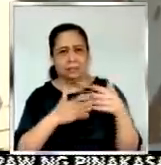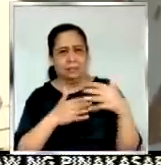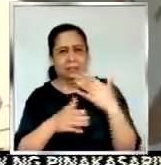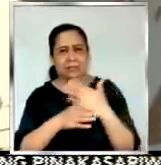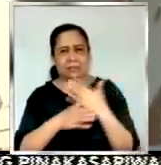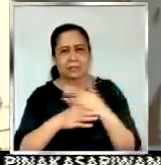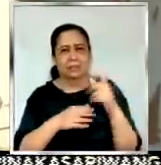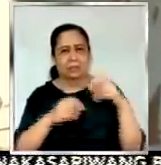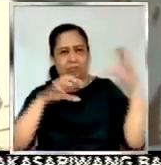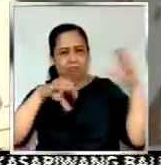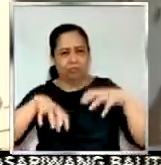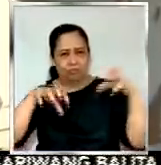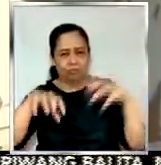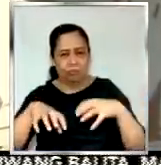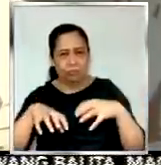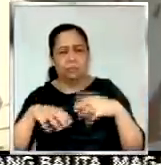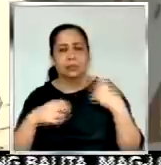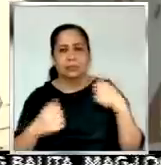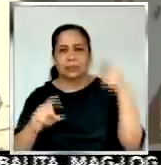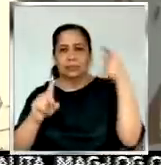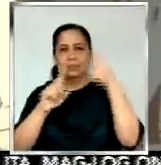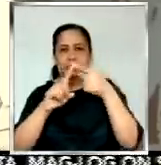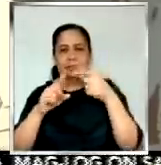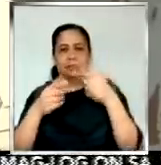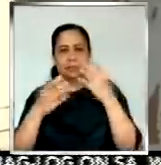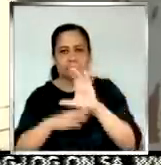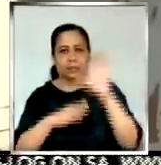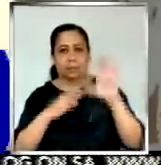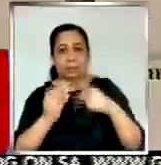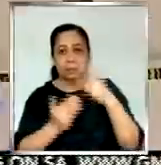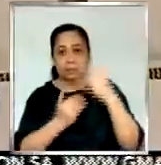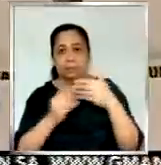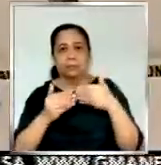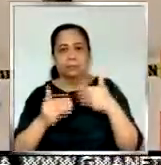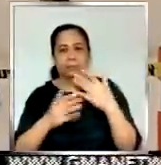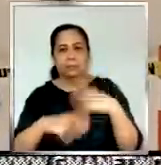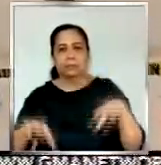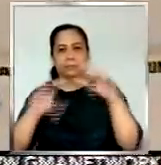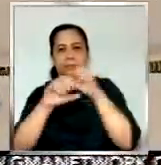pag-ulan, target pa rin nilang i-deliver ang proyekto bago matapos ang taon.